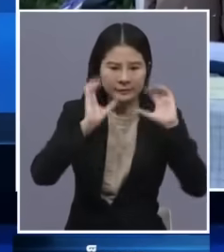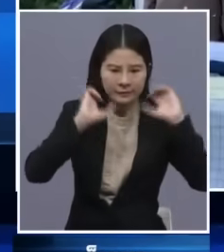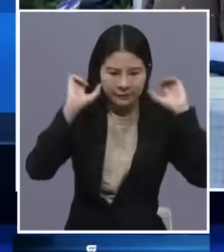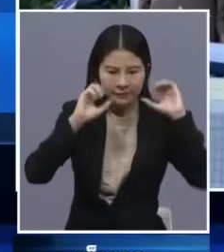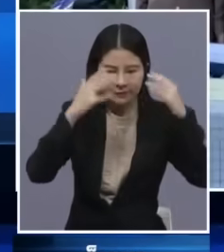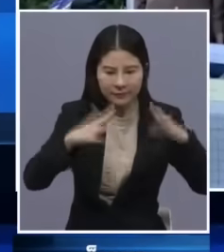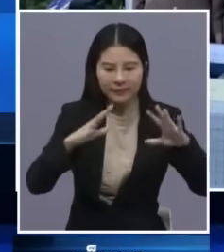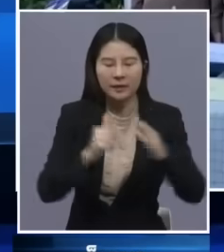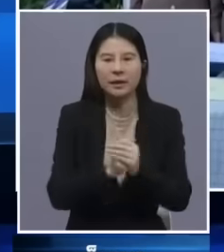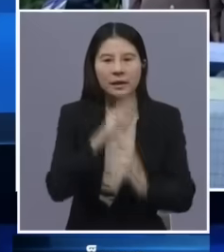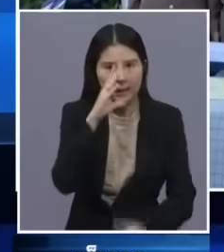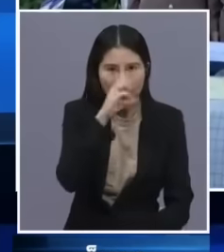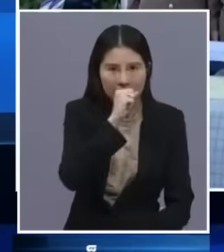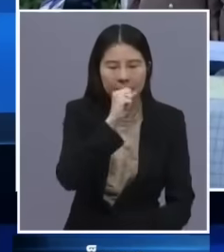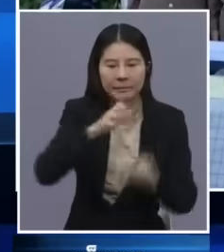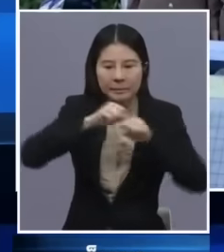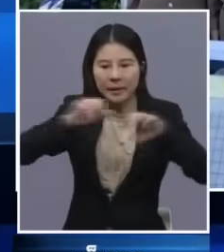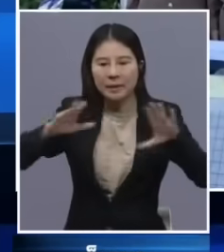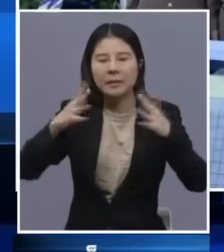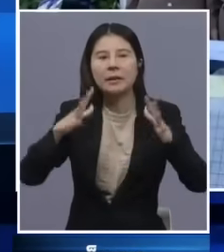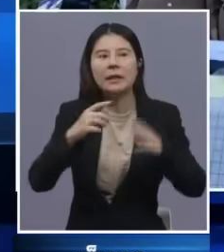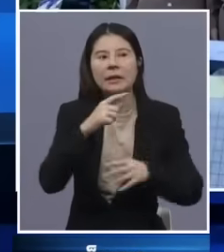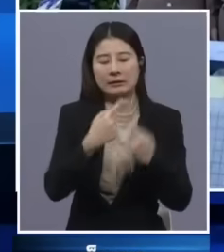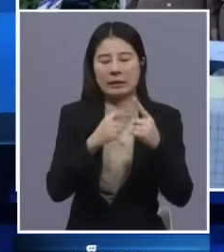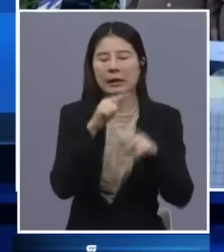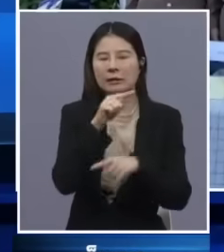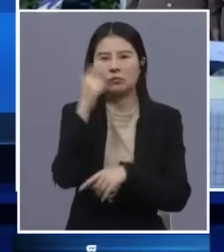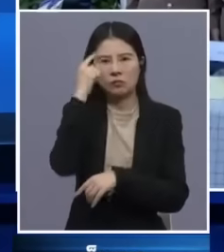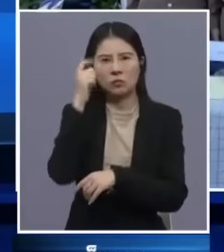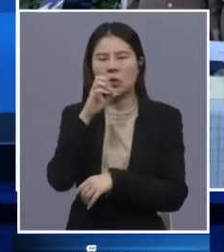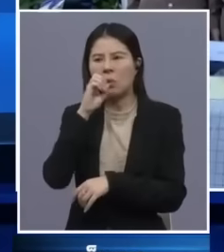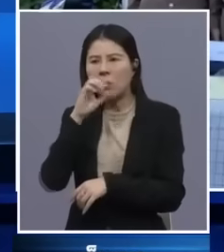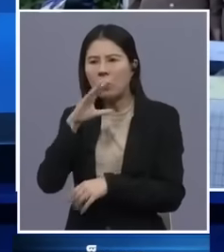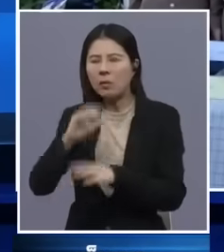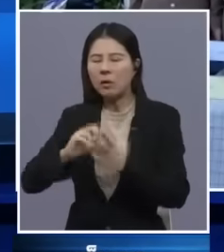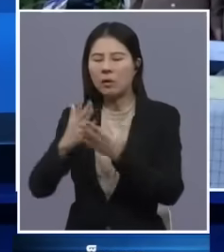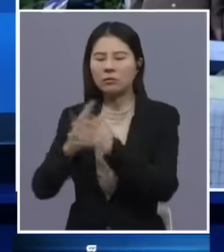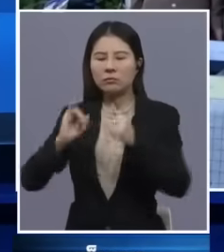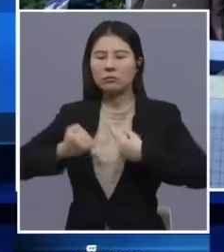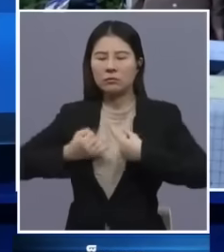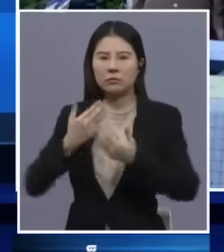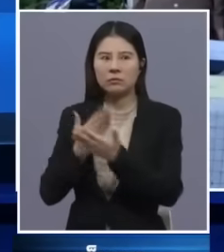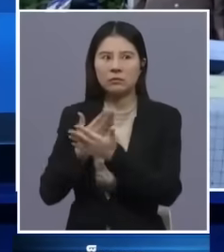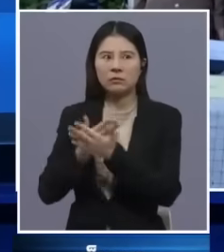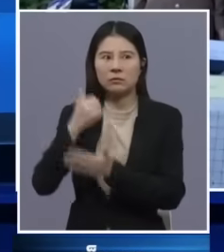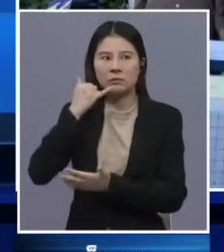คสที่เราเล่าไปเนี่ยเข้าใจว่าไปบอกเจ้าหนี้เอง คือไปบอกว่า ตัวเองลงทะเบียนแล้ว แล้วเจ้าหน้าที่เนี่ยโท